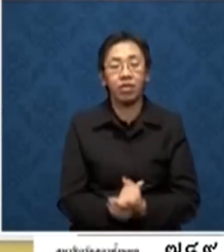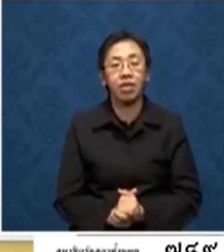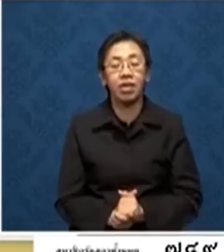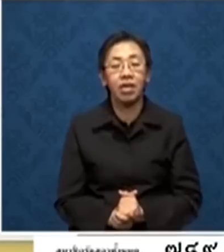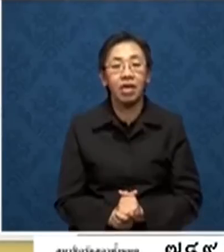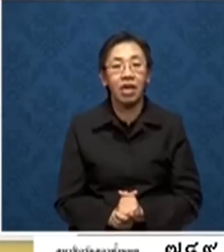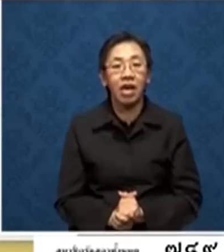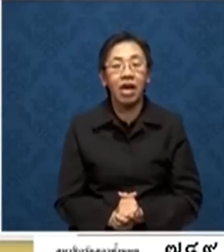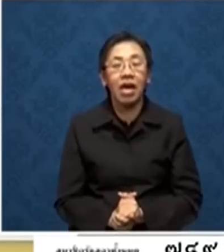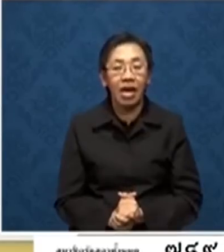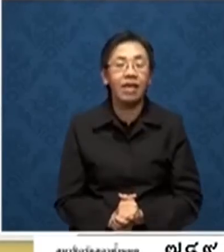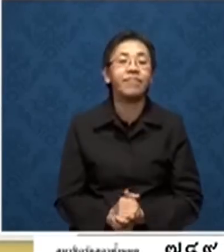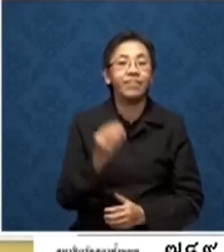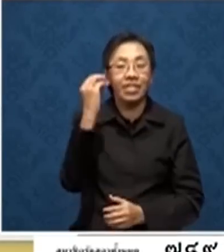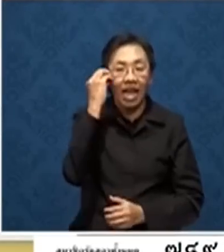ลงสัตยาบัน